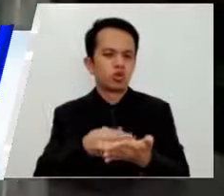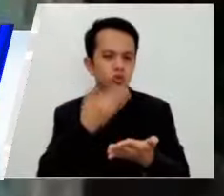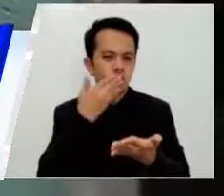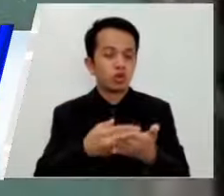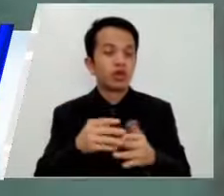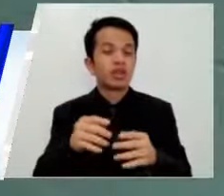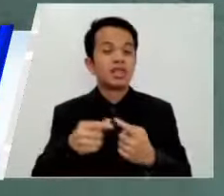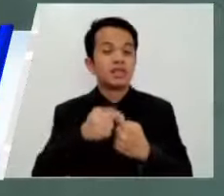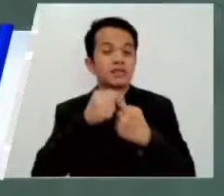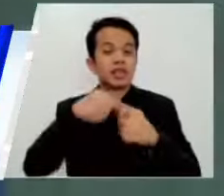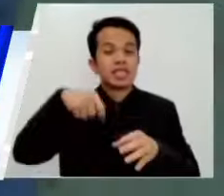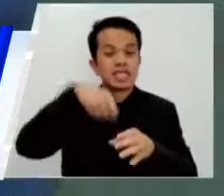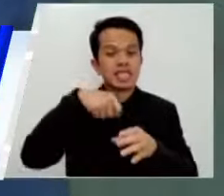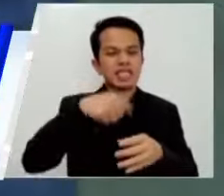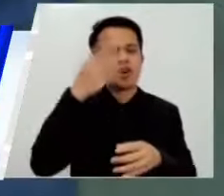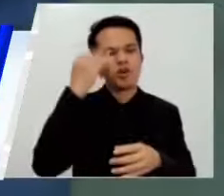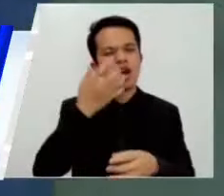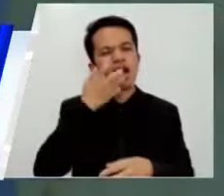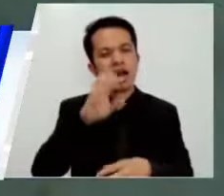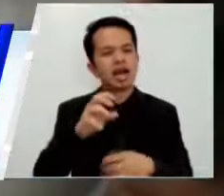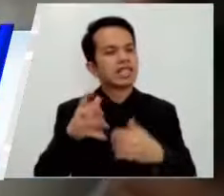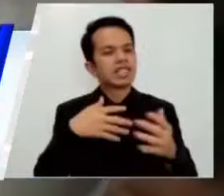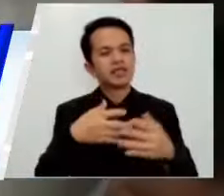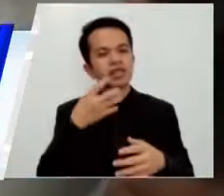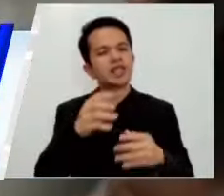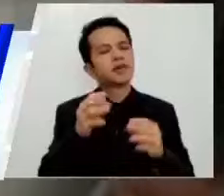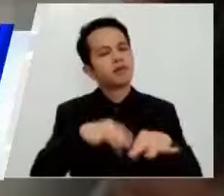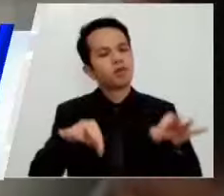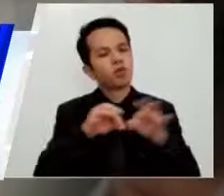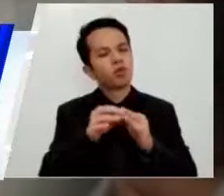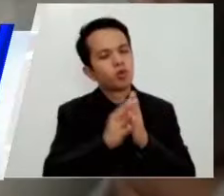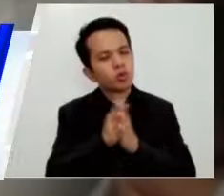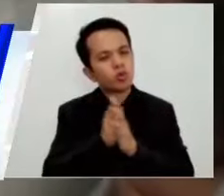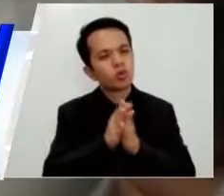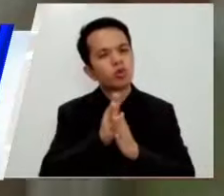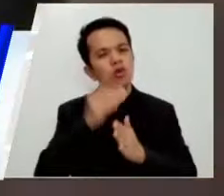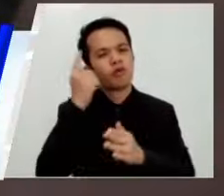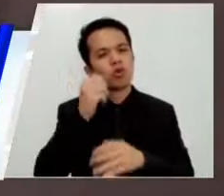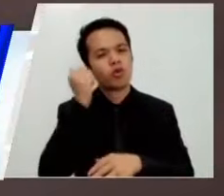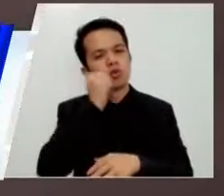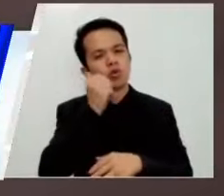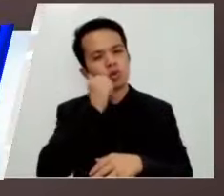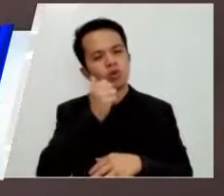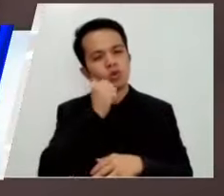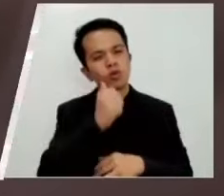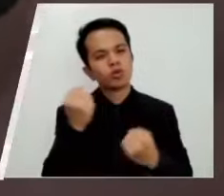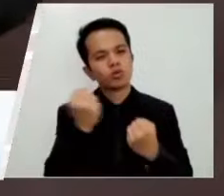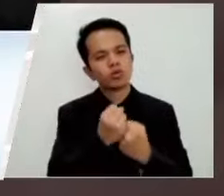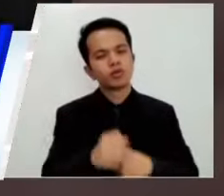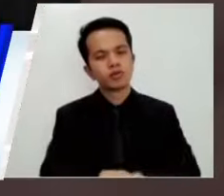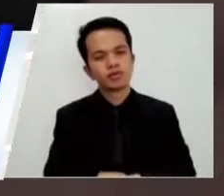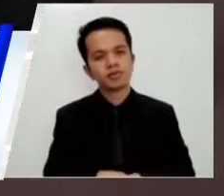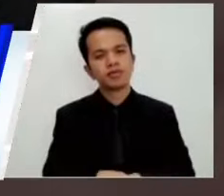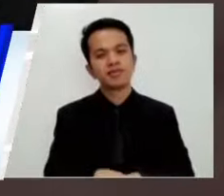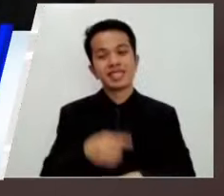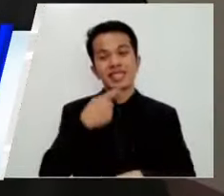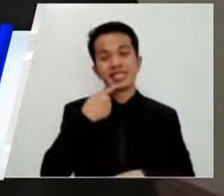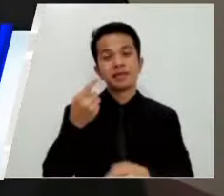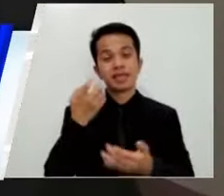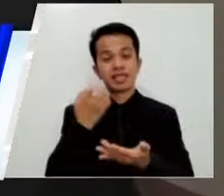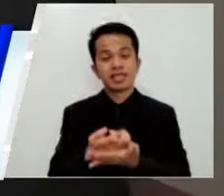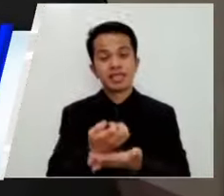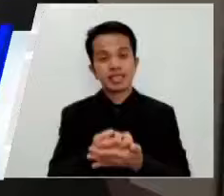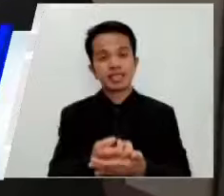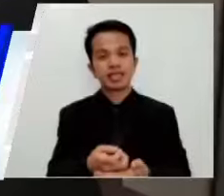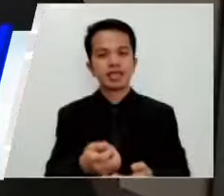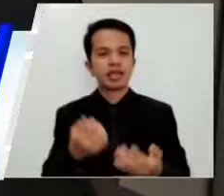init. Kahit mainit, kailangan kunting sipag po para sa pang-araw-araw nga namin. Ayon sa isang ekonomista, backyard